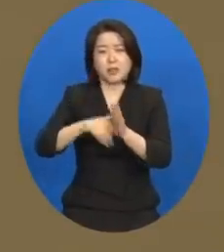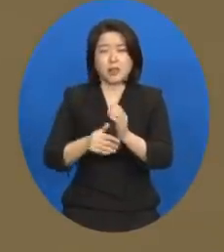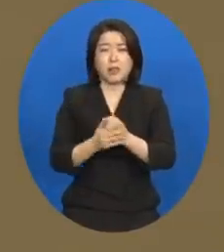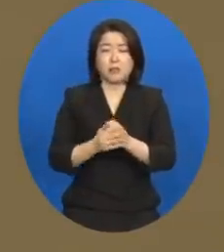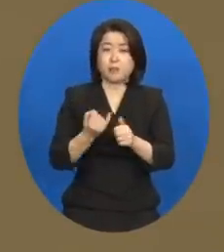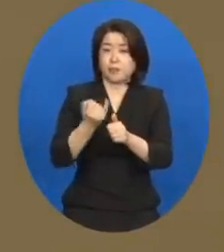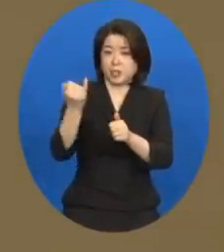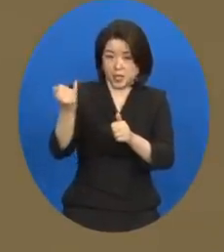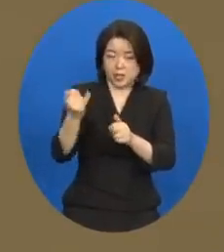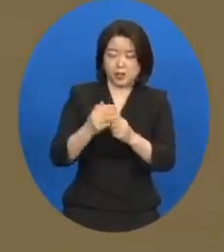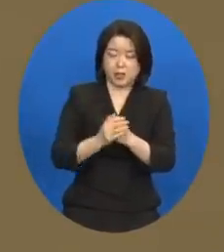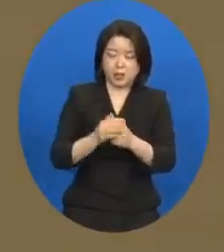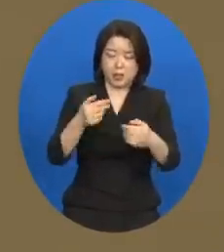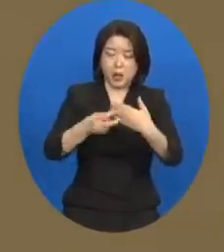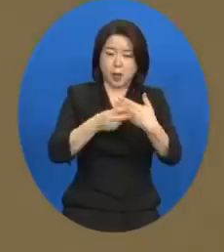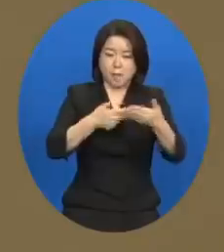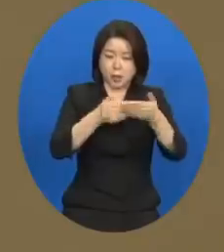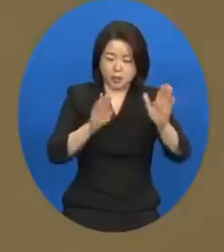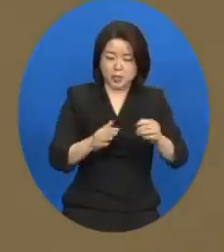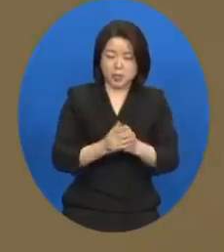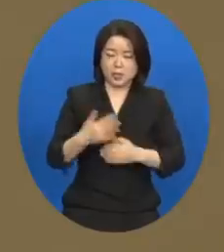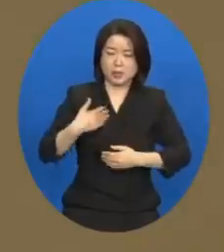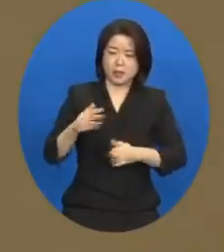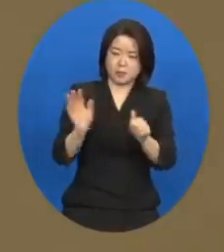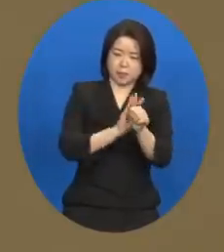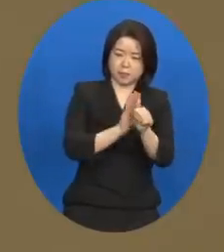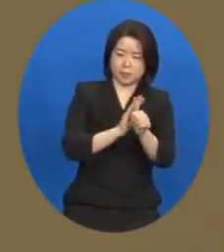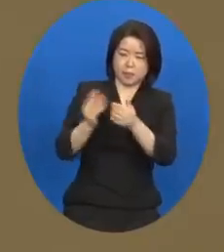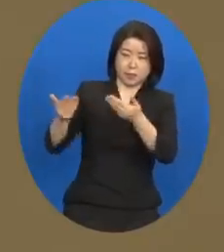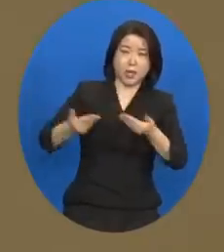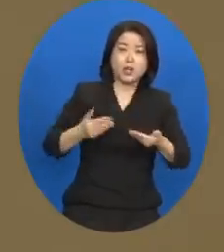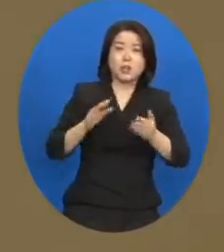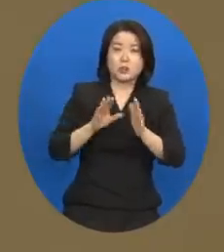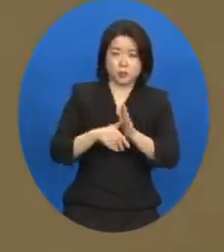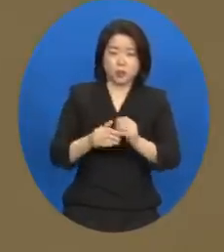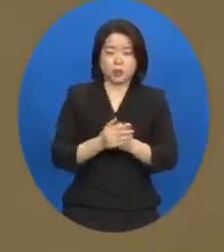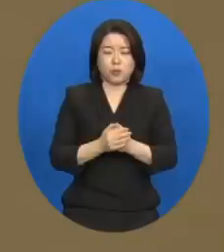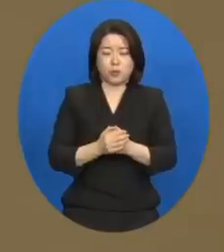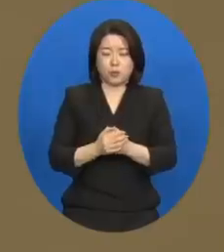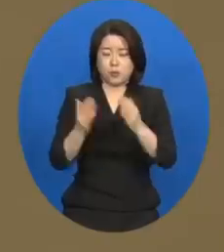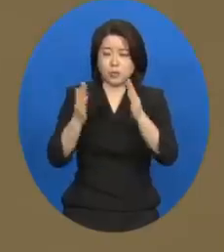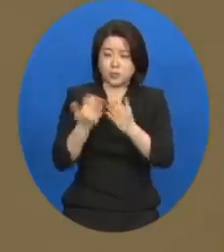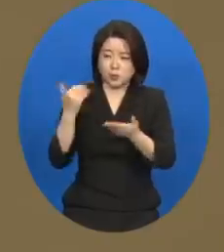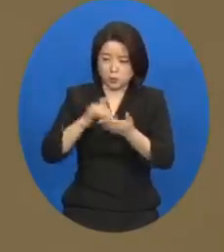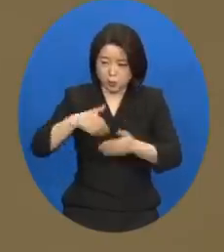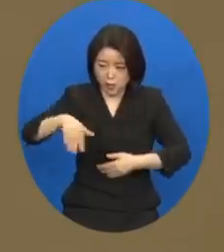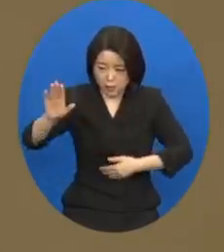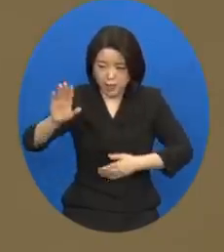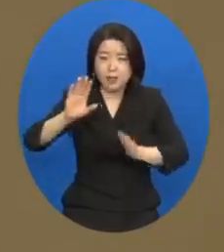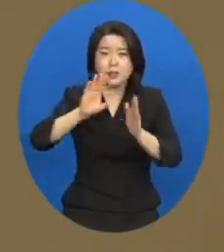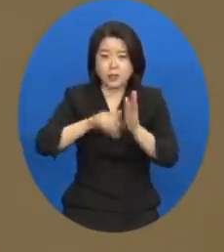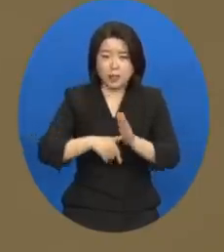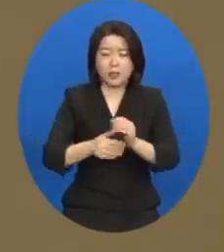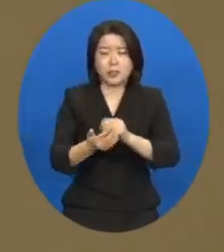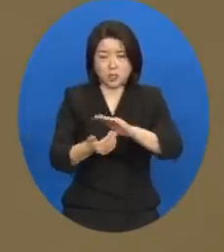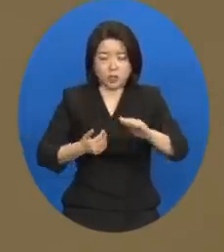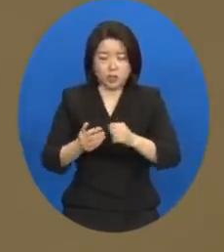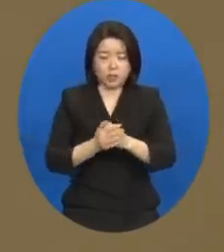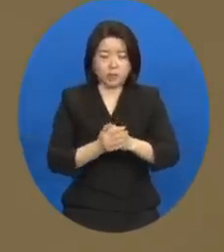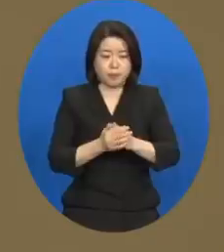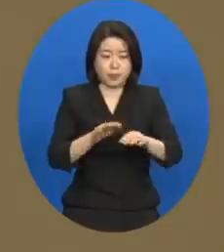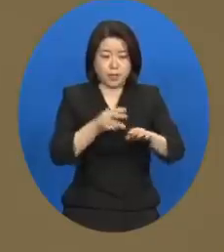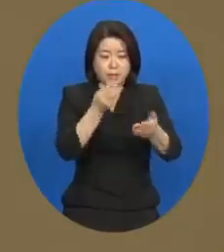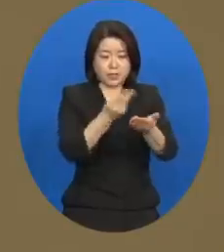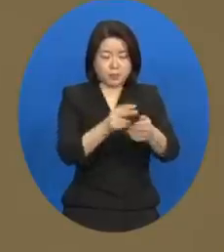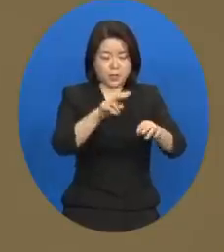아내가 병실에서 저를 간병하면서, 그리고 집에 돌아가는 시간에 저를 침상에